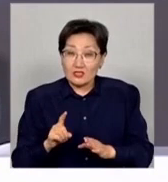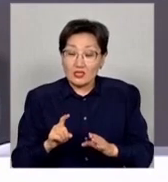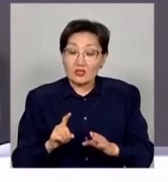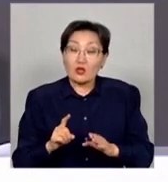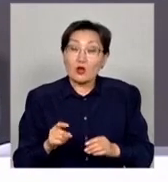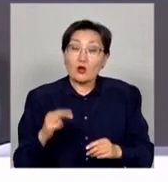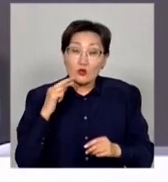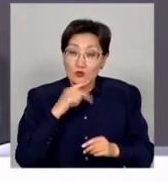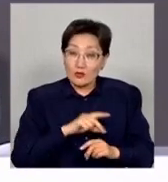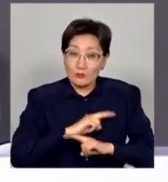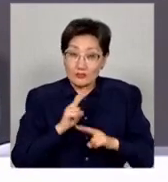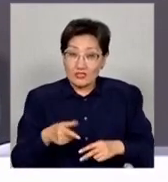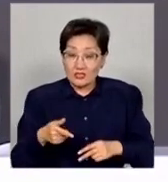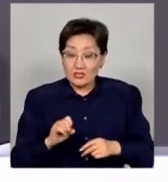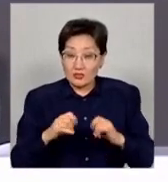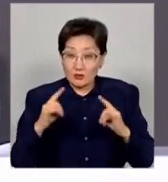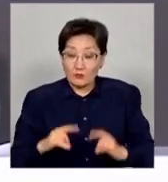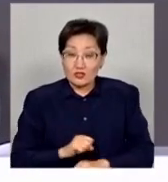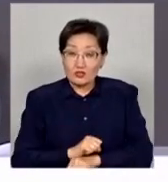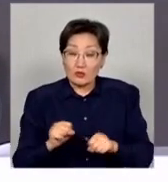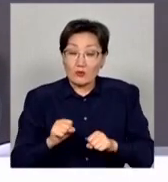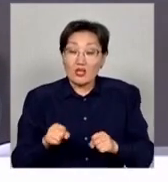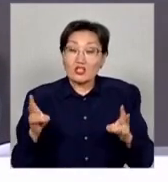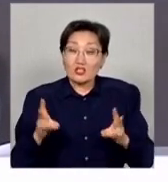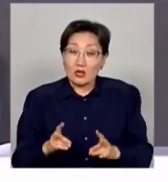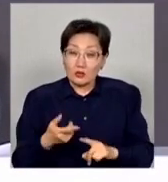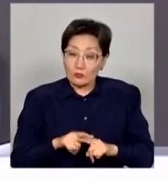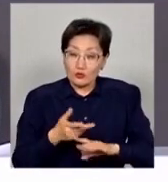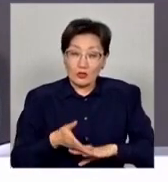газдан уланып қайтыс болады екен. Ал газ балон жарылған кезде оның зардабы тіпті ауыр болады.